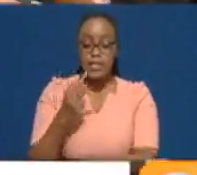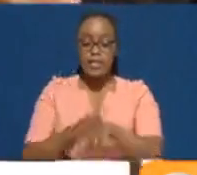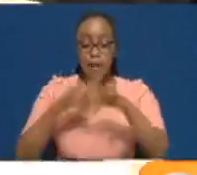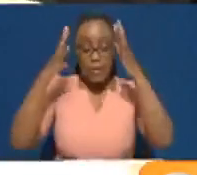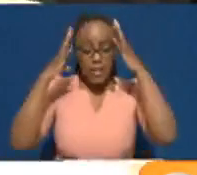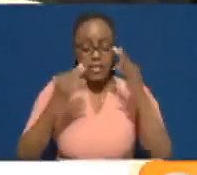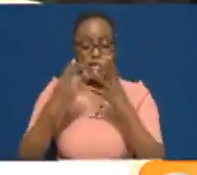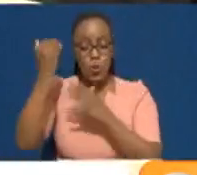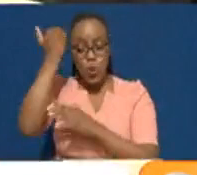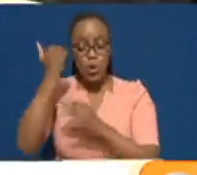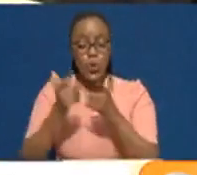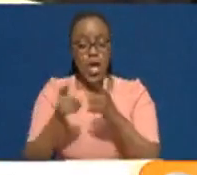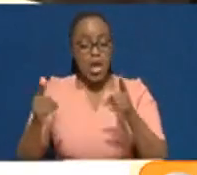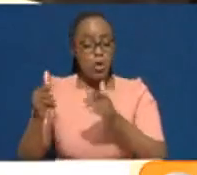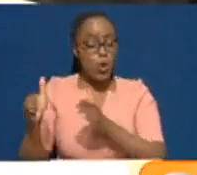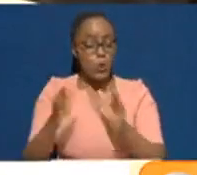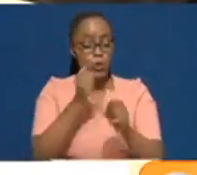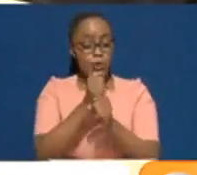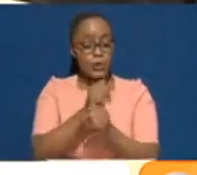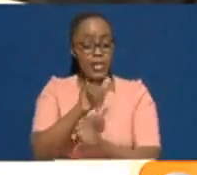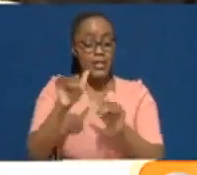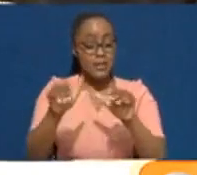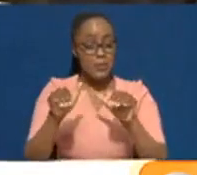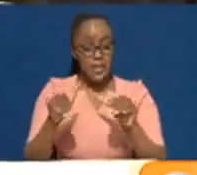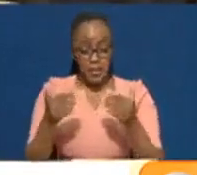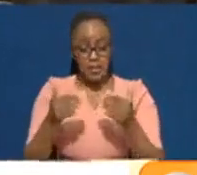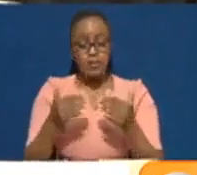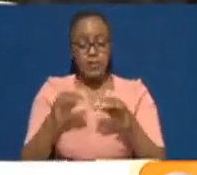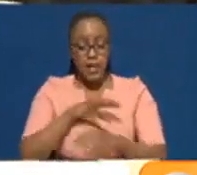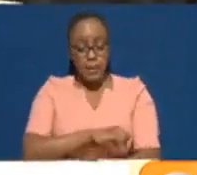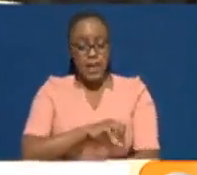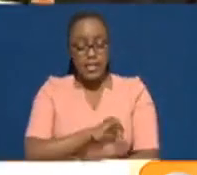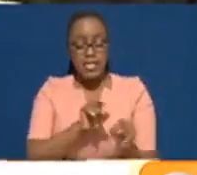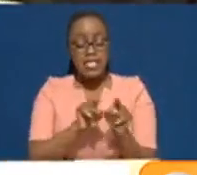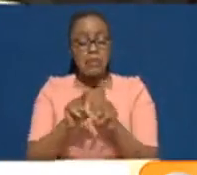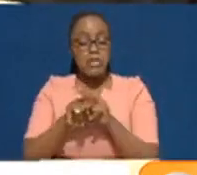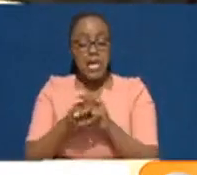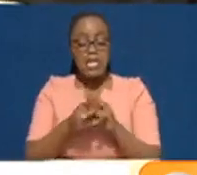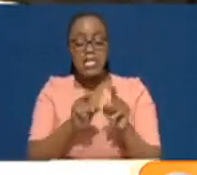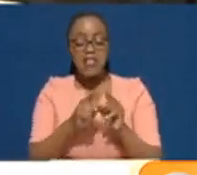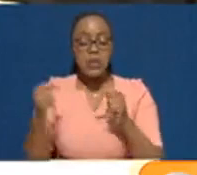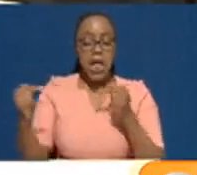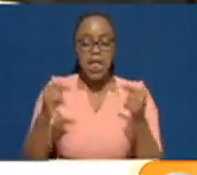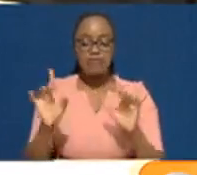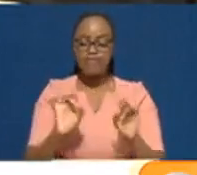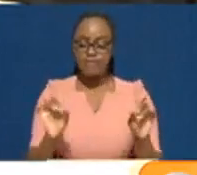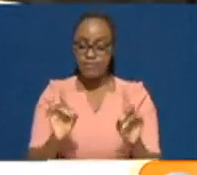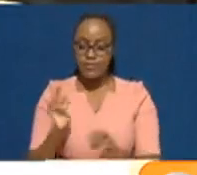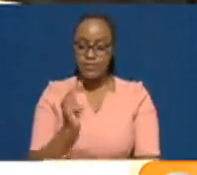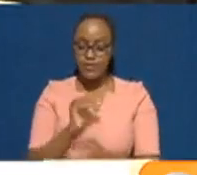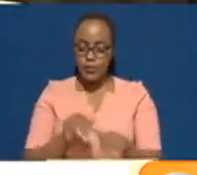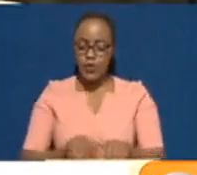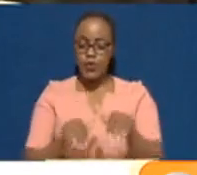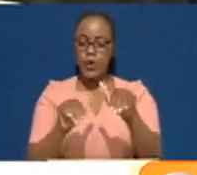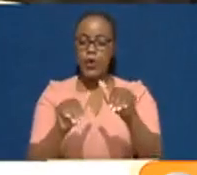kwenda kotini tuwapa nafasi, na kwa hili tuingoje kwa utulivu, tusianze kuchokorana bali